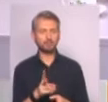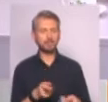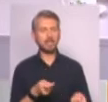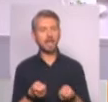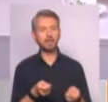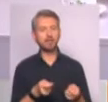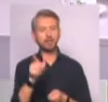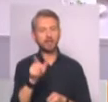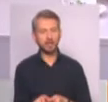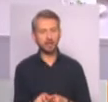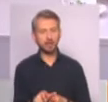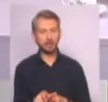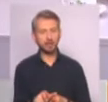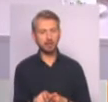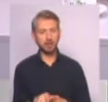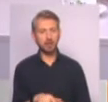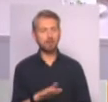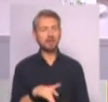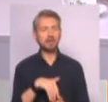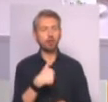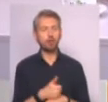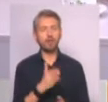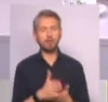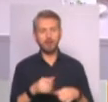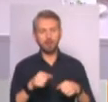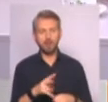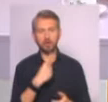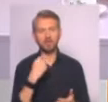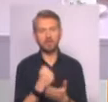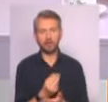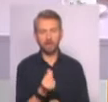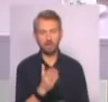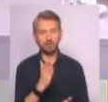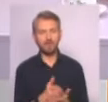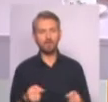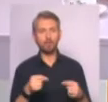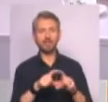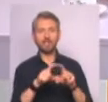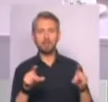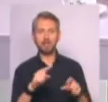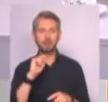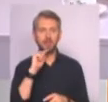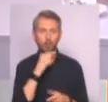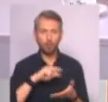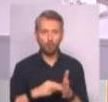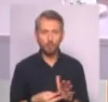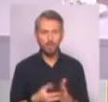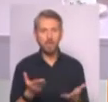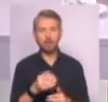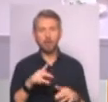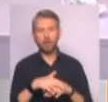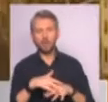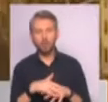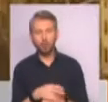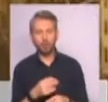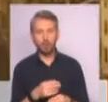як керівник, голова міський має право на затвердження цих тарифів. Є відповідний департамент економіки, який розраховує